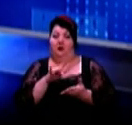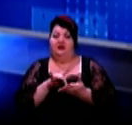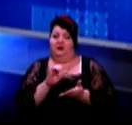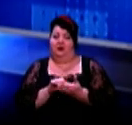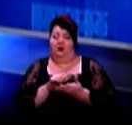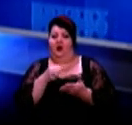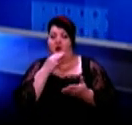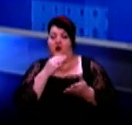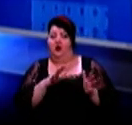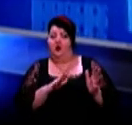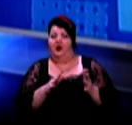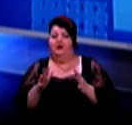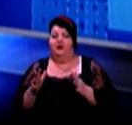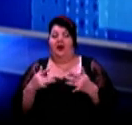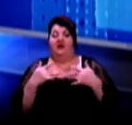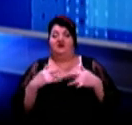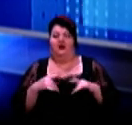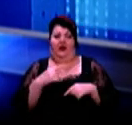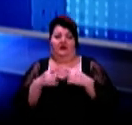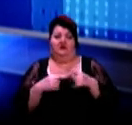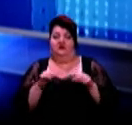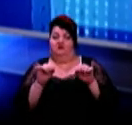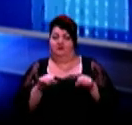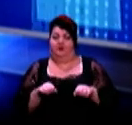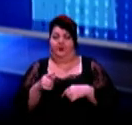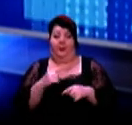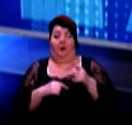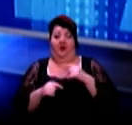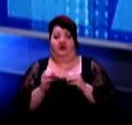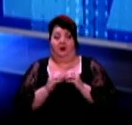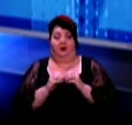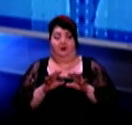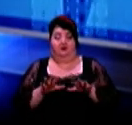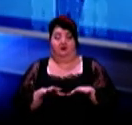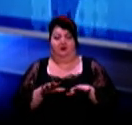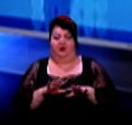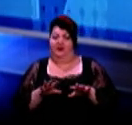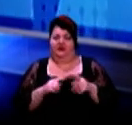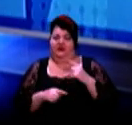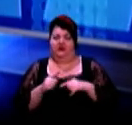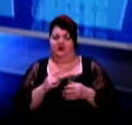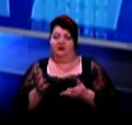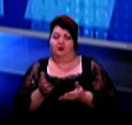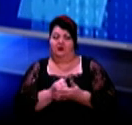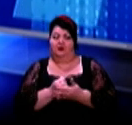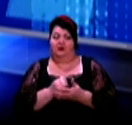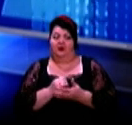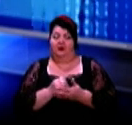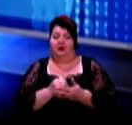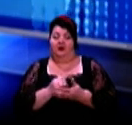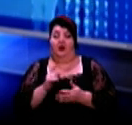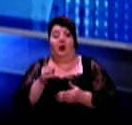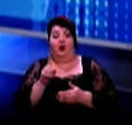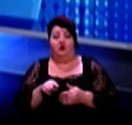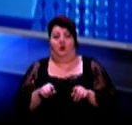будь-якому випадку, як я вже казав, звільнитися можна завжди. Але повернутися на цю роботу не завжди виходить. Не завжди виходить.